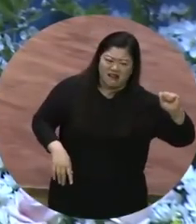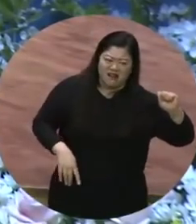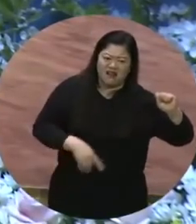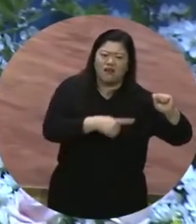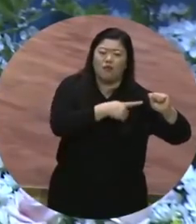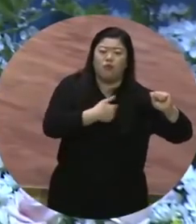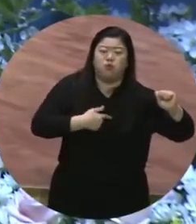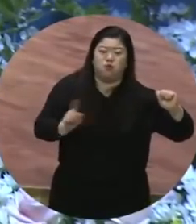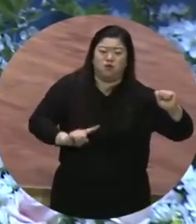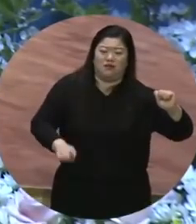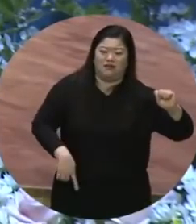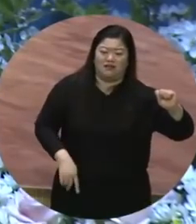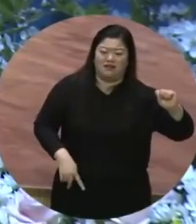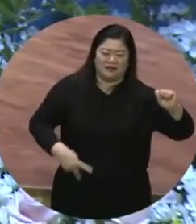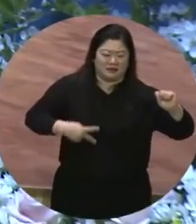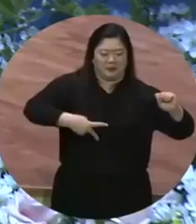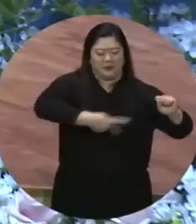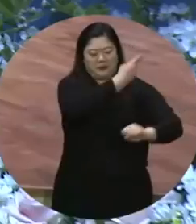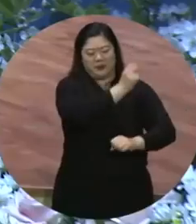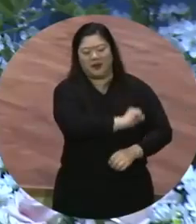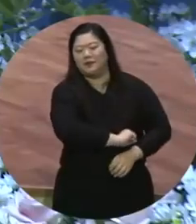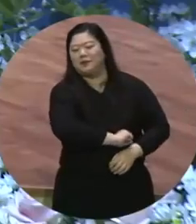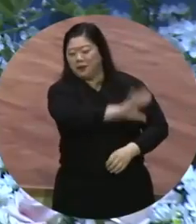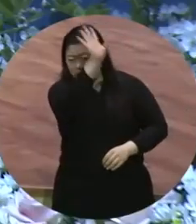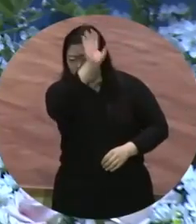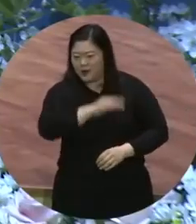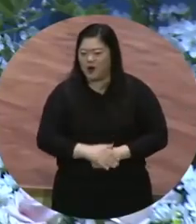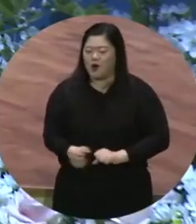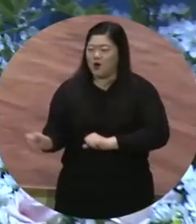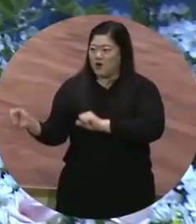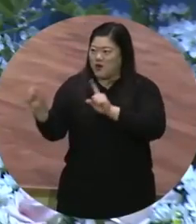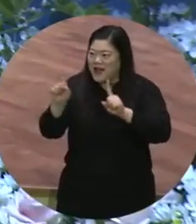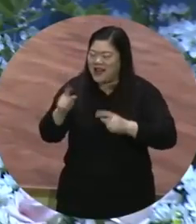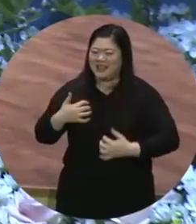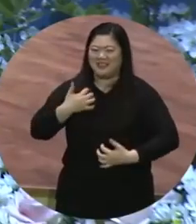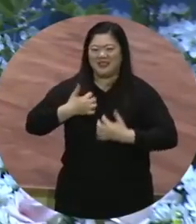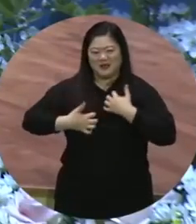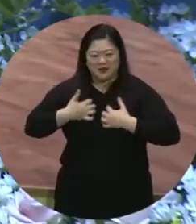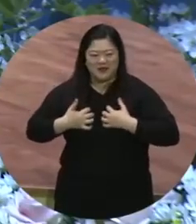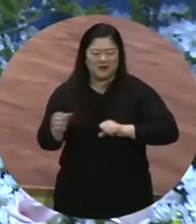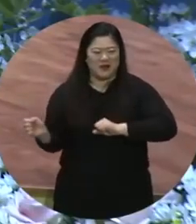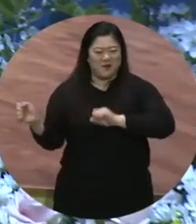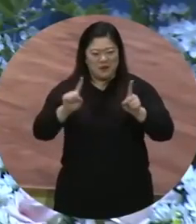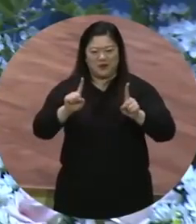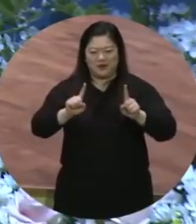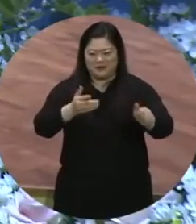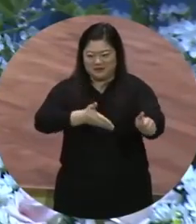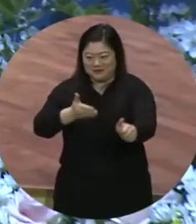털어버리고 부활의 기쁨, 부활절날 모든 걸 회복하시기 바랍니다.